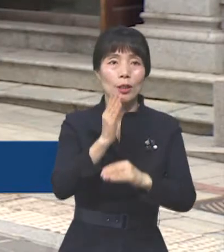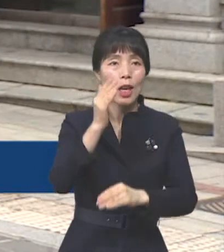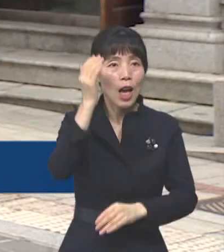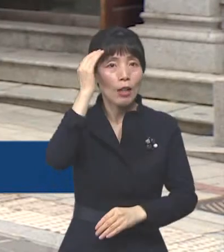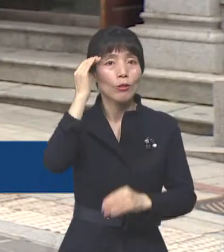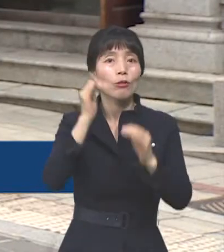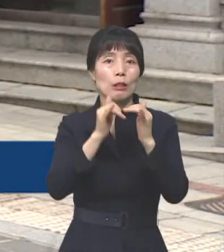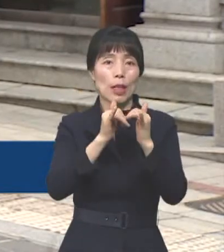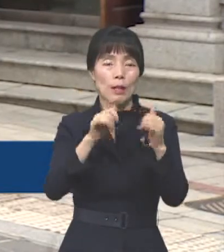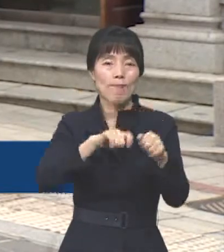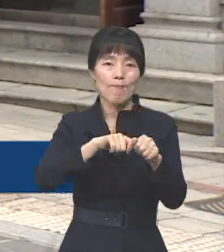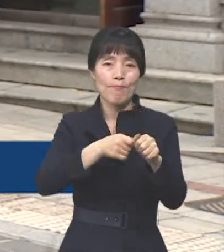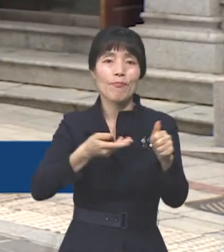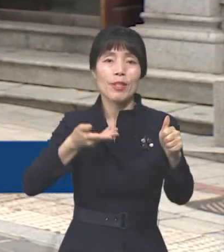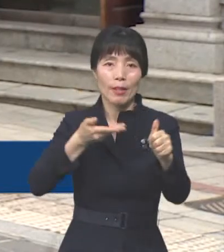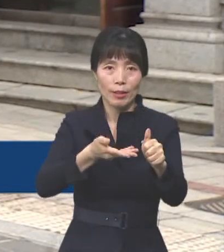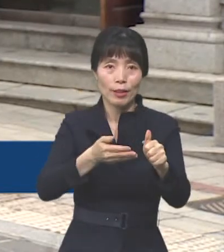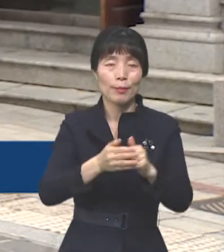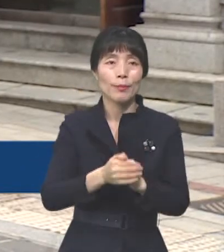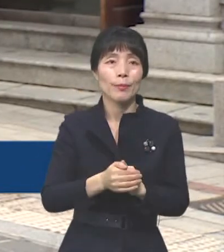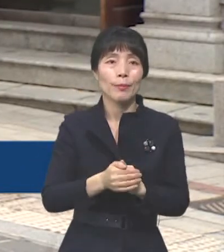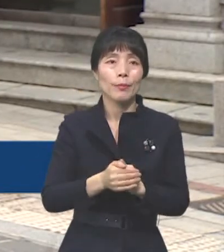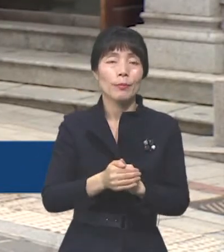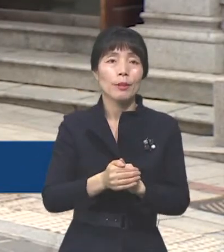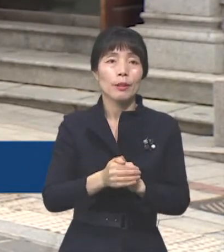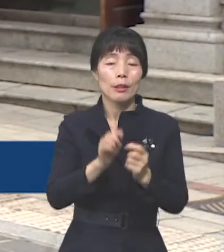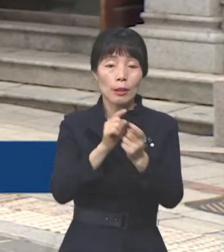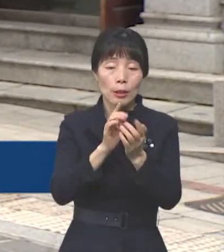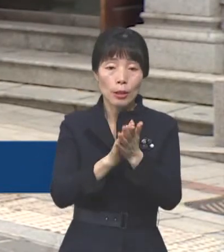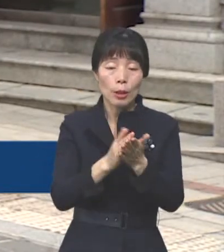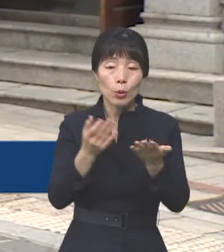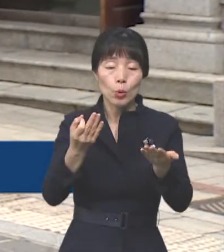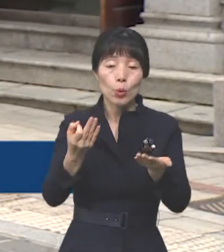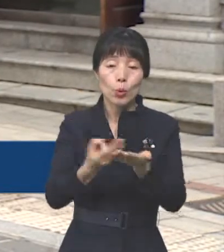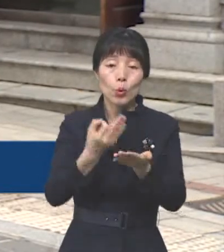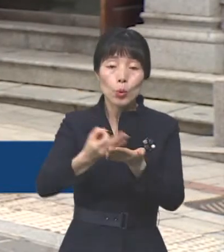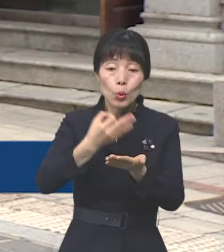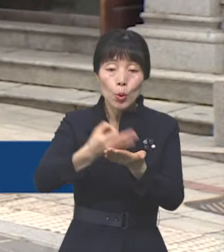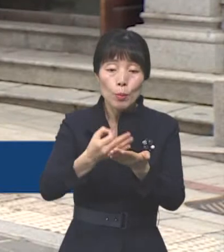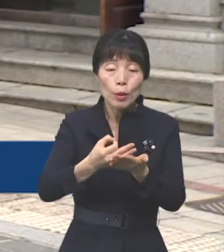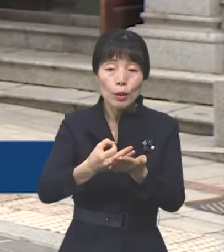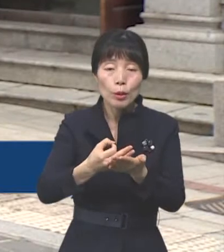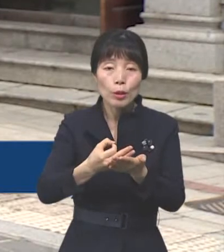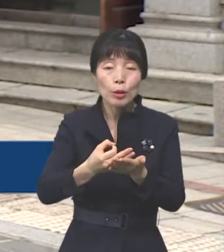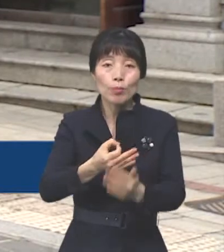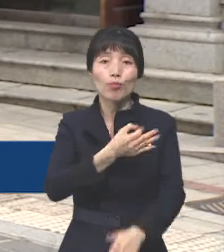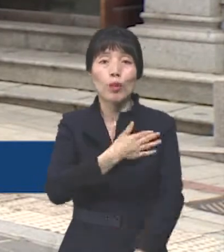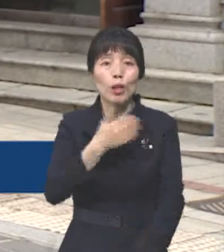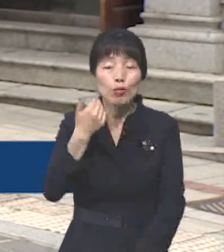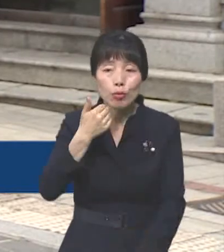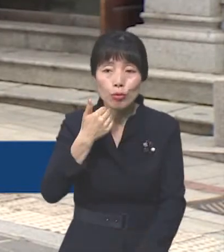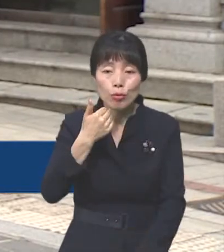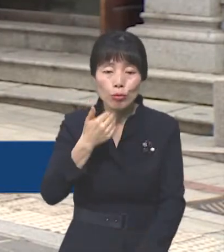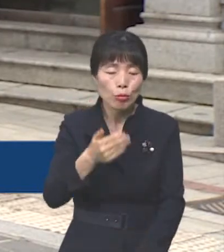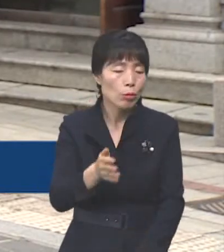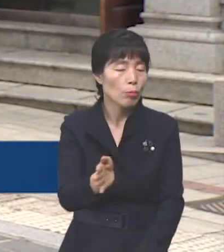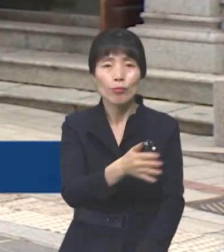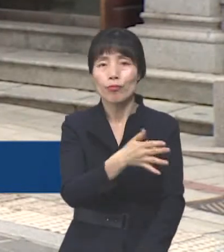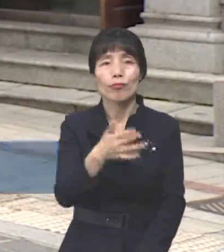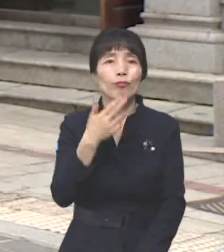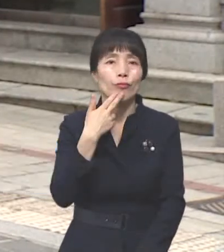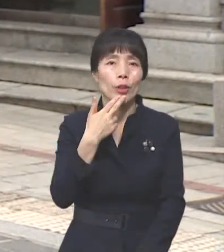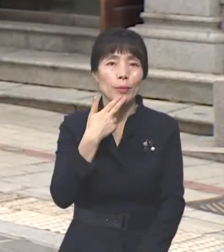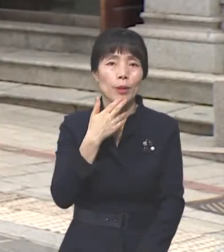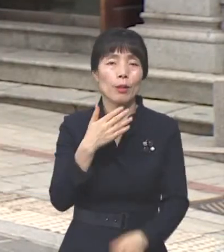우리나라 사람들이었다라는 거죠. 그래서 실제적으로 큰 돈을 벌었던, 결과적으로 벌었던 인물은 별거 없었습니다.